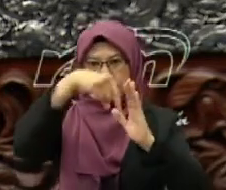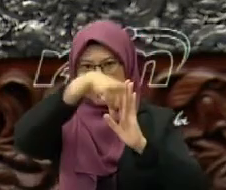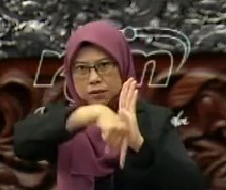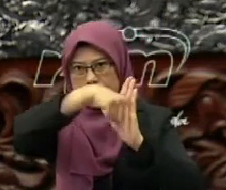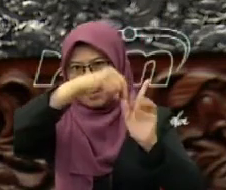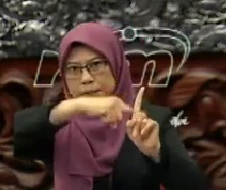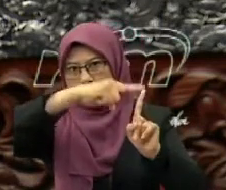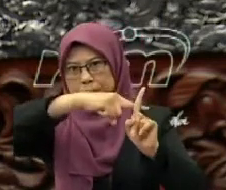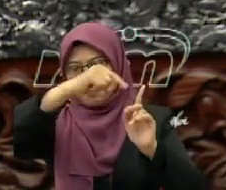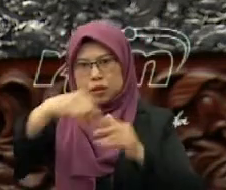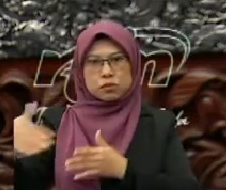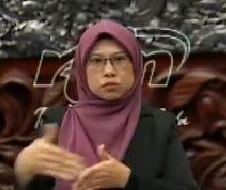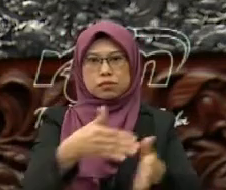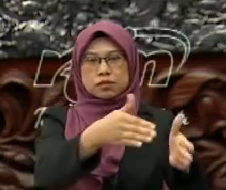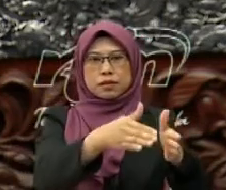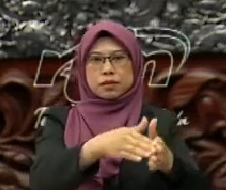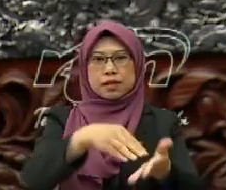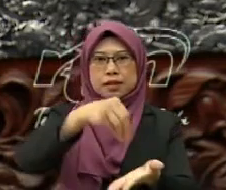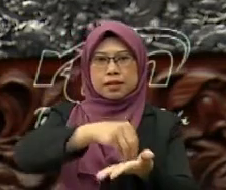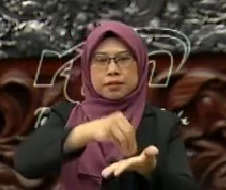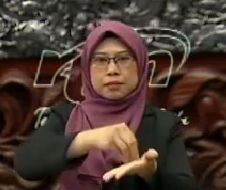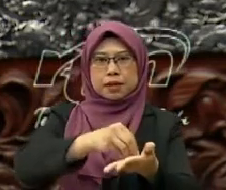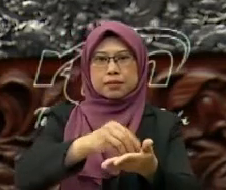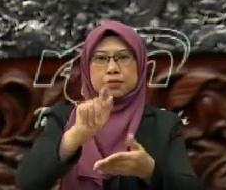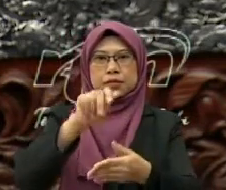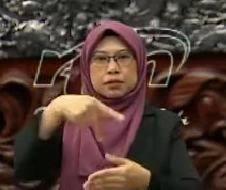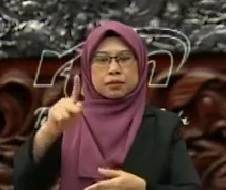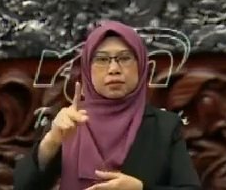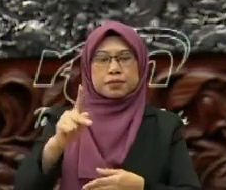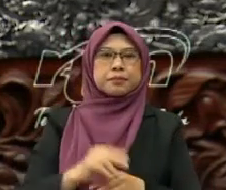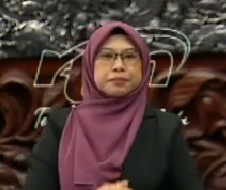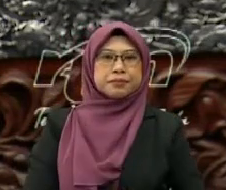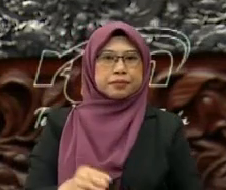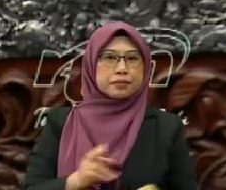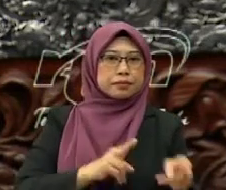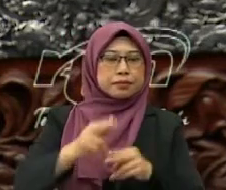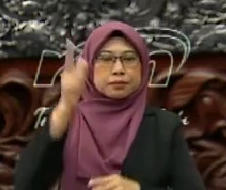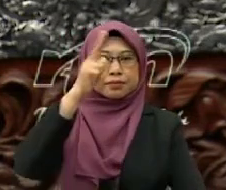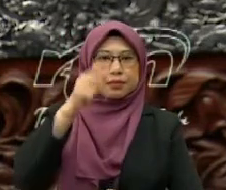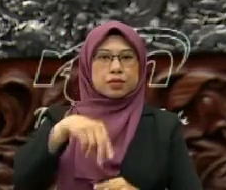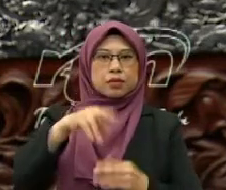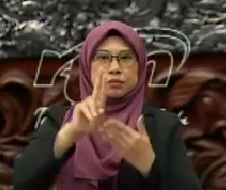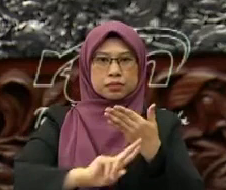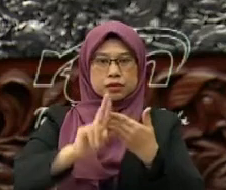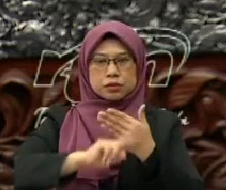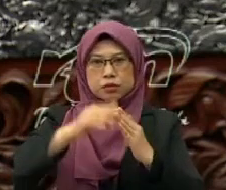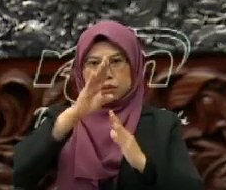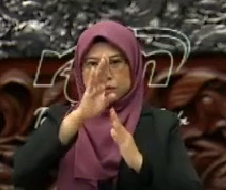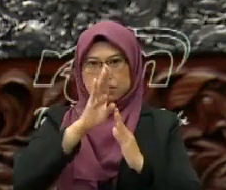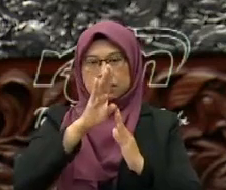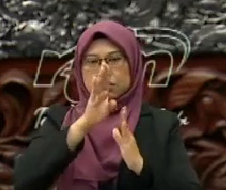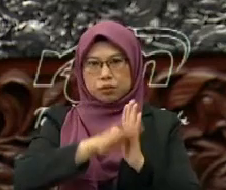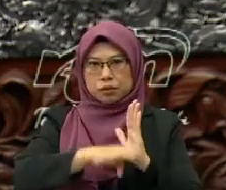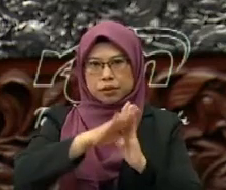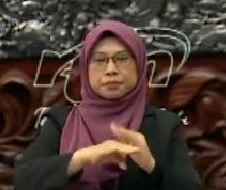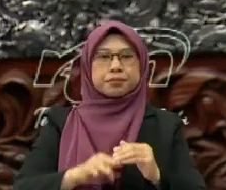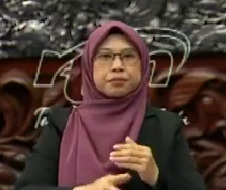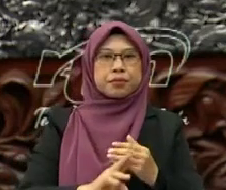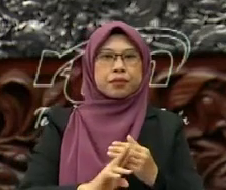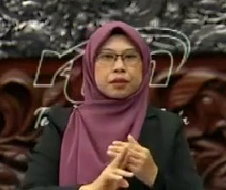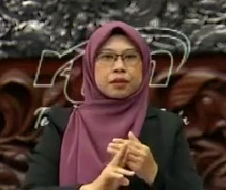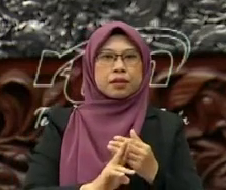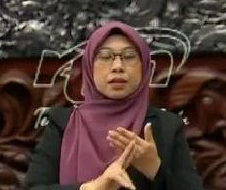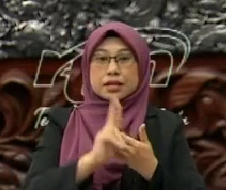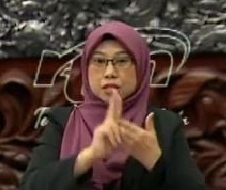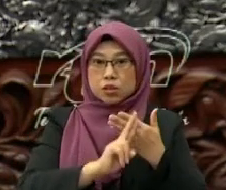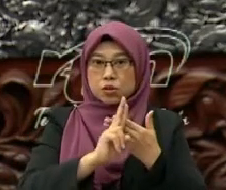dalam sungai dan di kawasan tapak yang diukur usul kerajaan untuk mengurangkan risiko banjir di seluruh negara langkah jangka panjang melalui